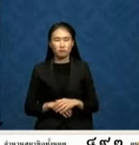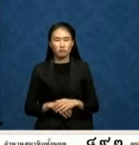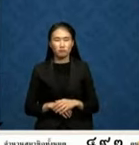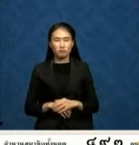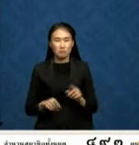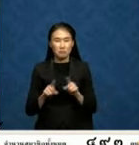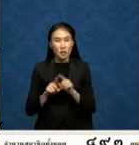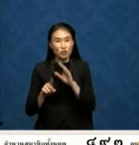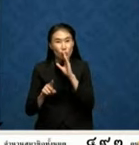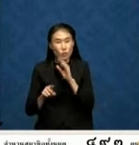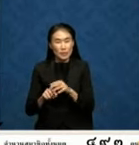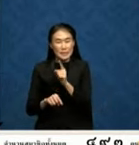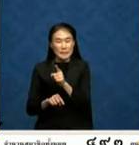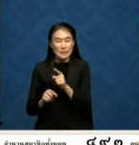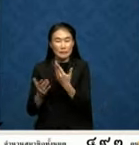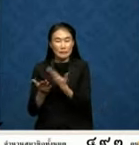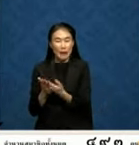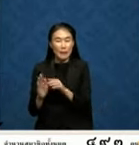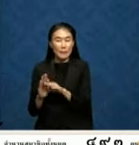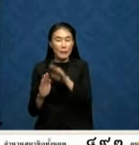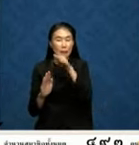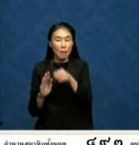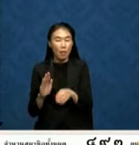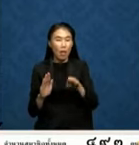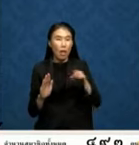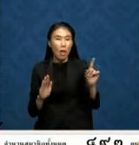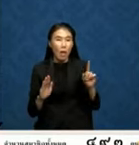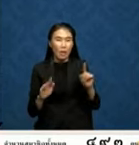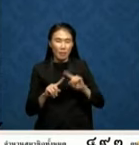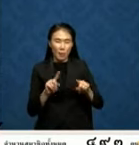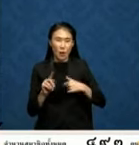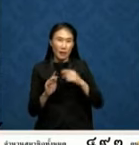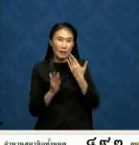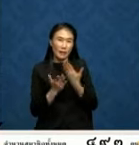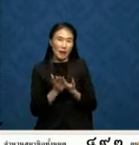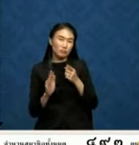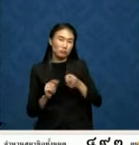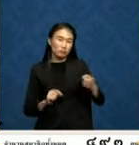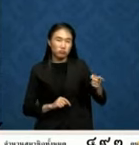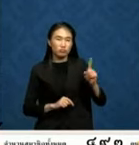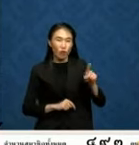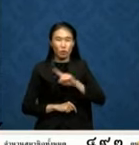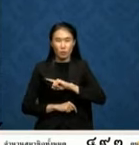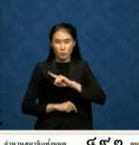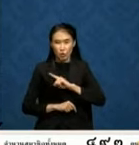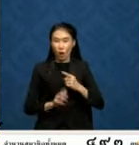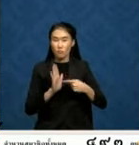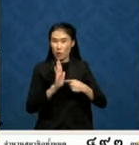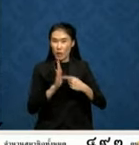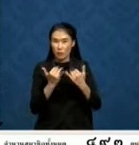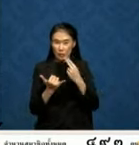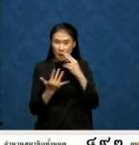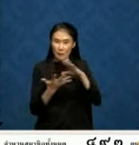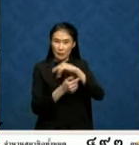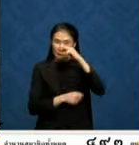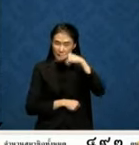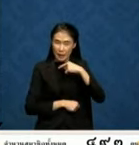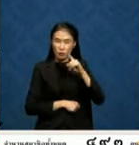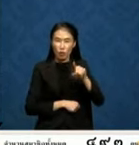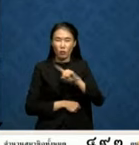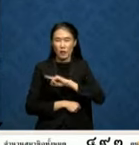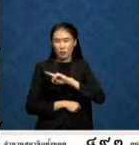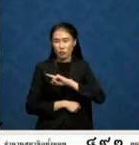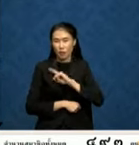ะครับซึ่งในปัจจุบันเนี่ยนะครับก็มีทางการไฟฟ้าฝ่ายผลิตแห่งประเทศไทยนะครับที่เป็นผู้แบกรับนะ